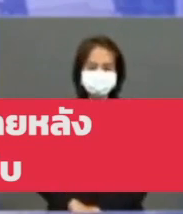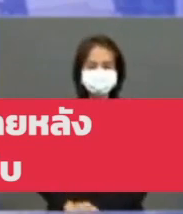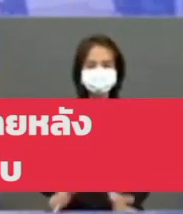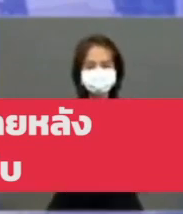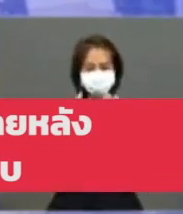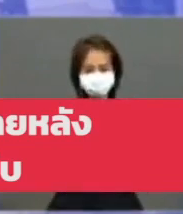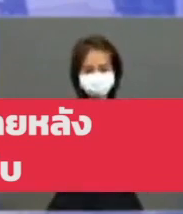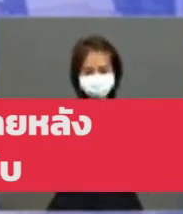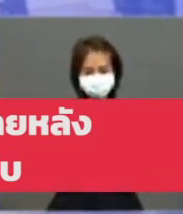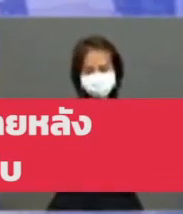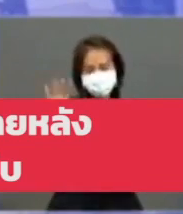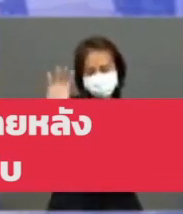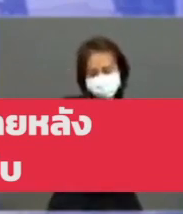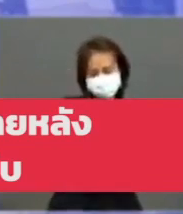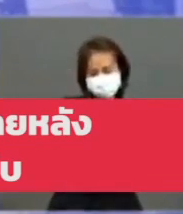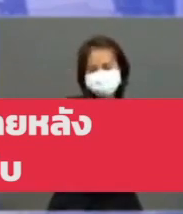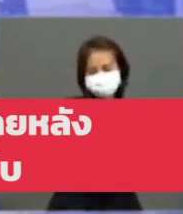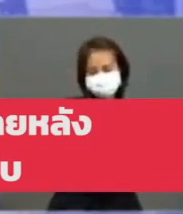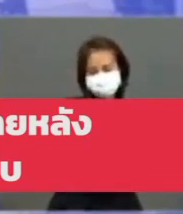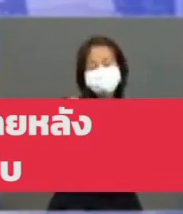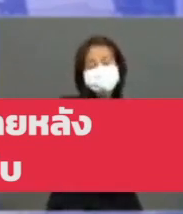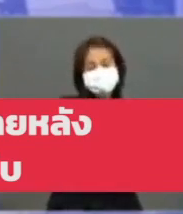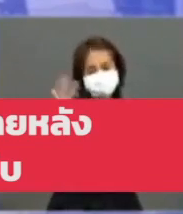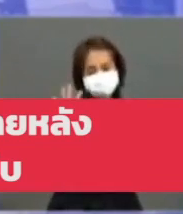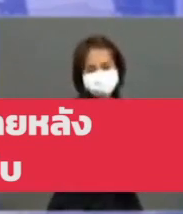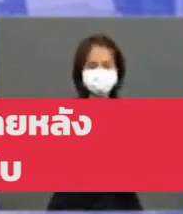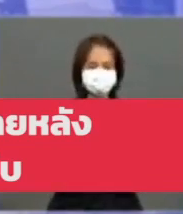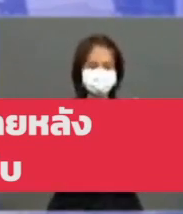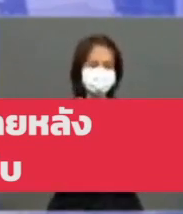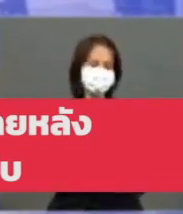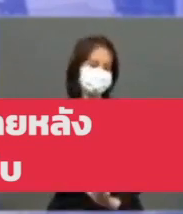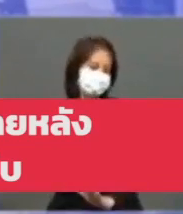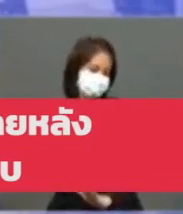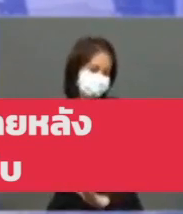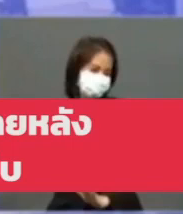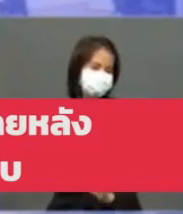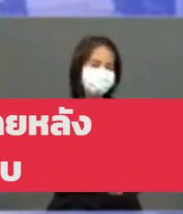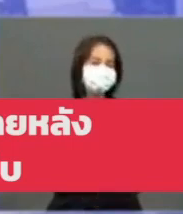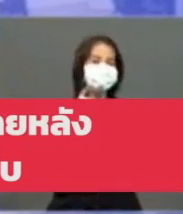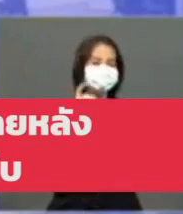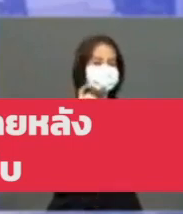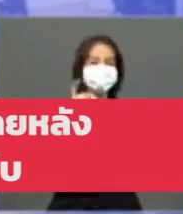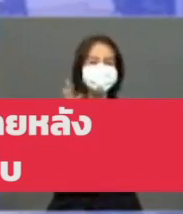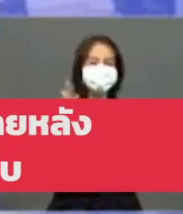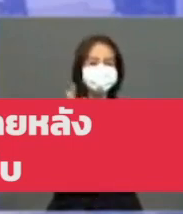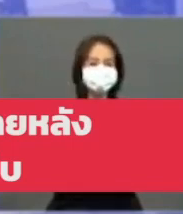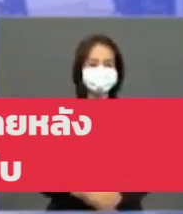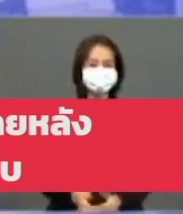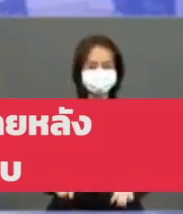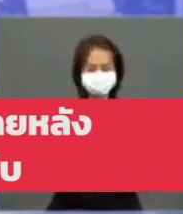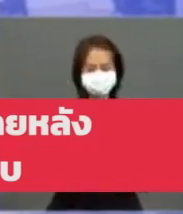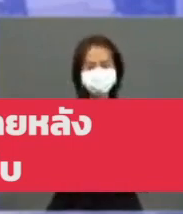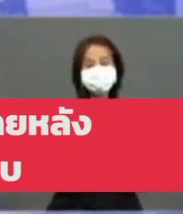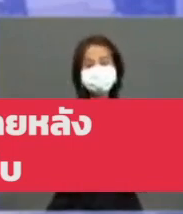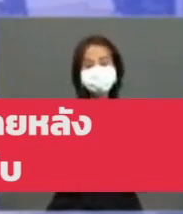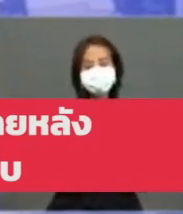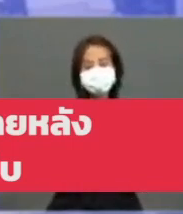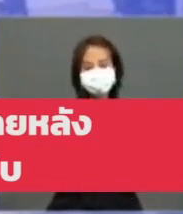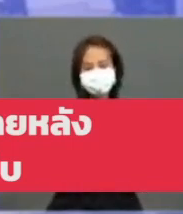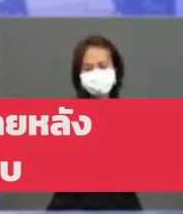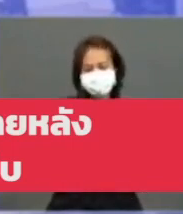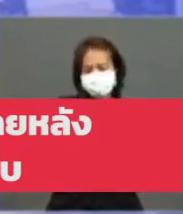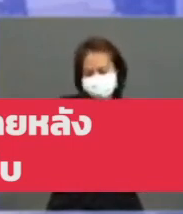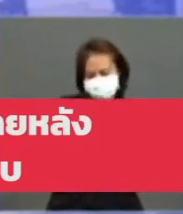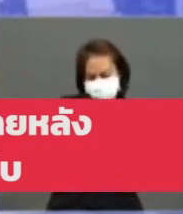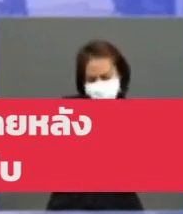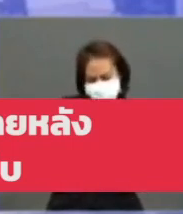ควิด-19 ว่าการตายของผู้ป่วยรายดังกล่าวนั้นเกี่ยวข้องกับการฉีดวัคซีนหรือไม่จึงขอให้ติดตามการสรุปผลของคณะกรรมการใน